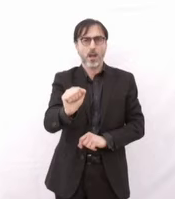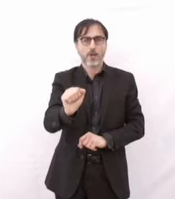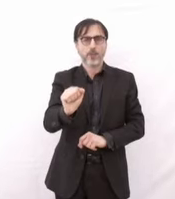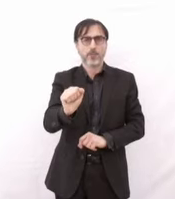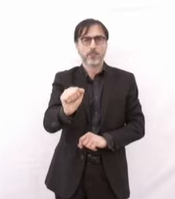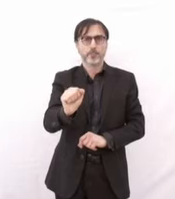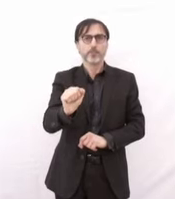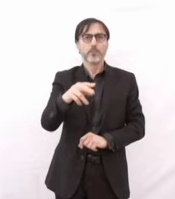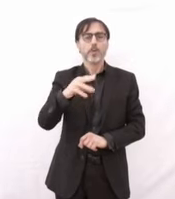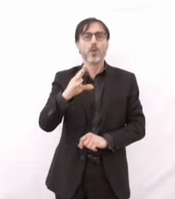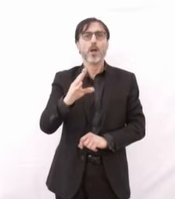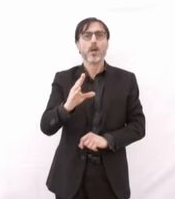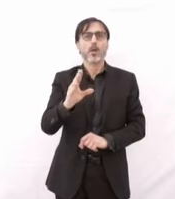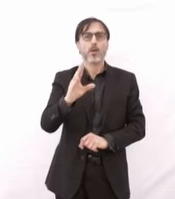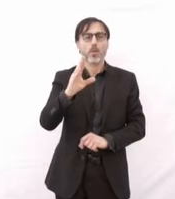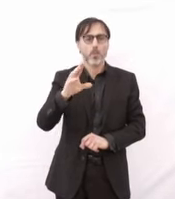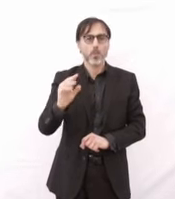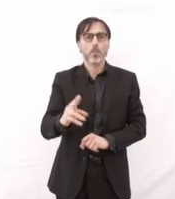Bonincontro.